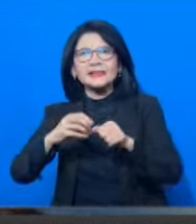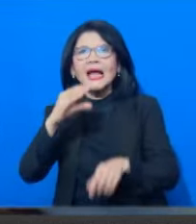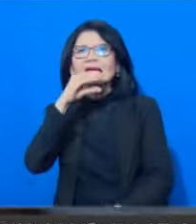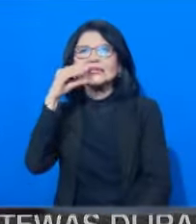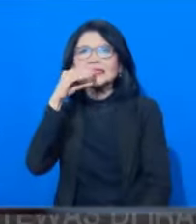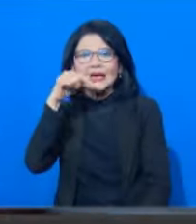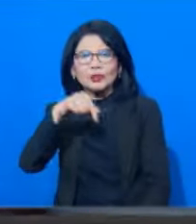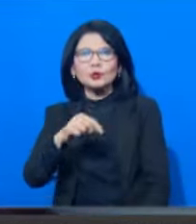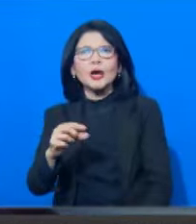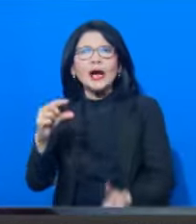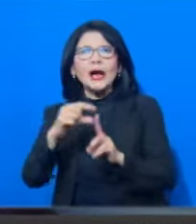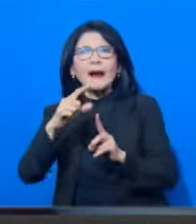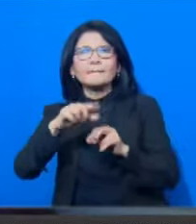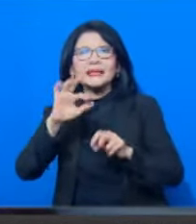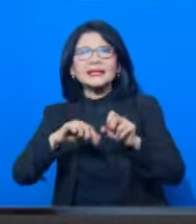petisnya. Dan,